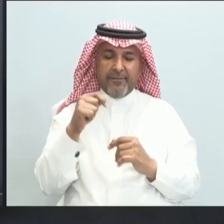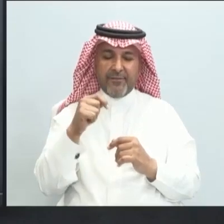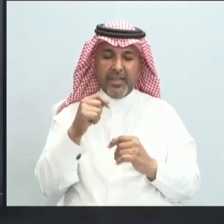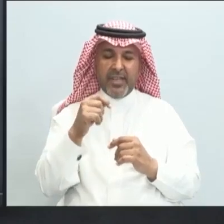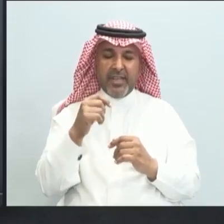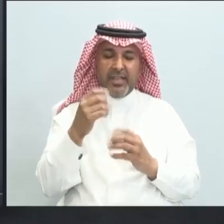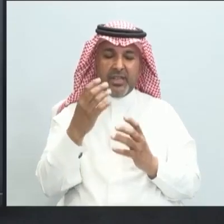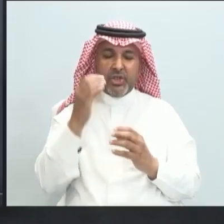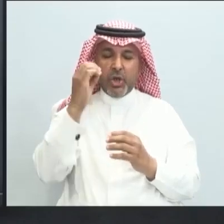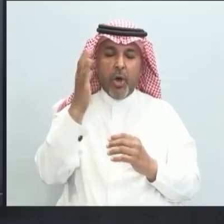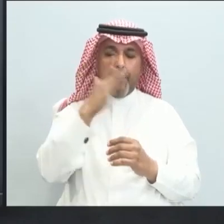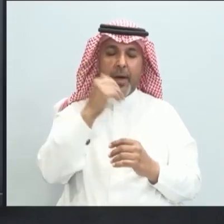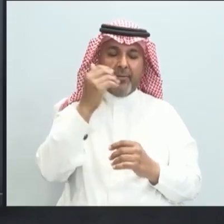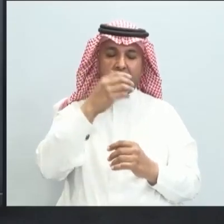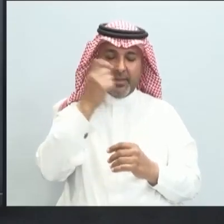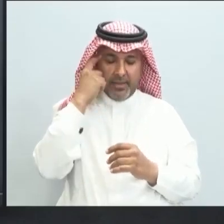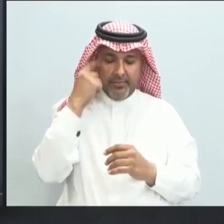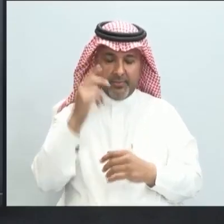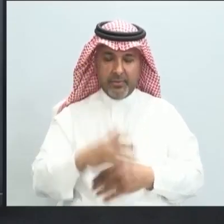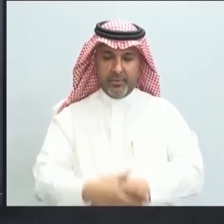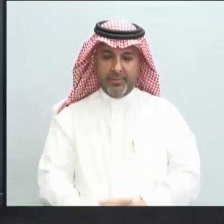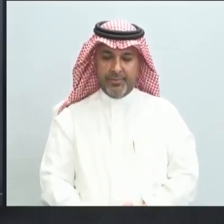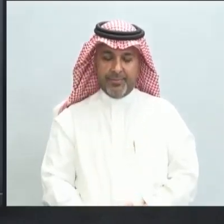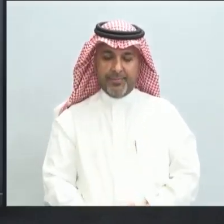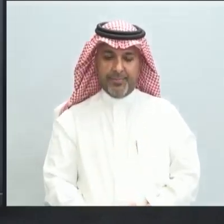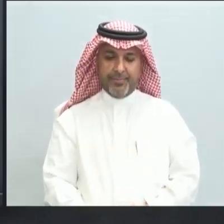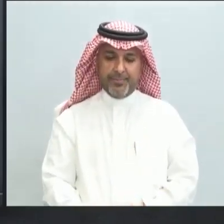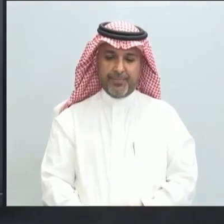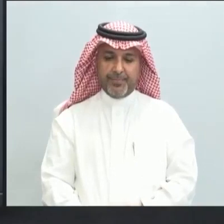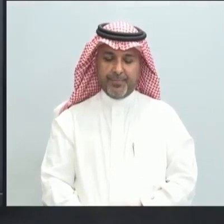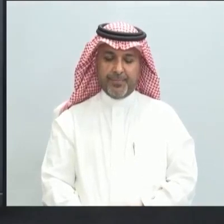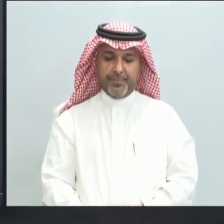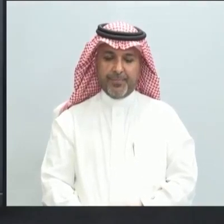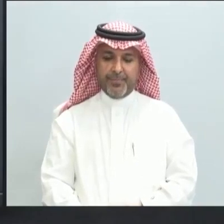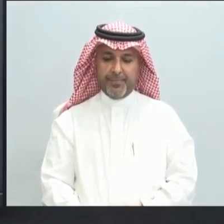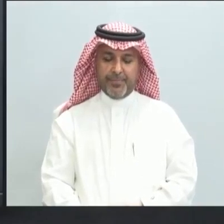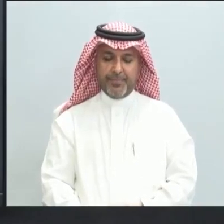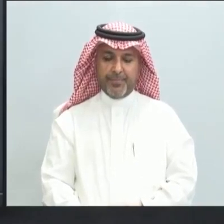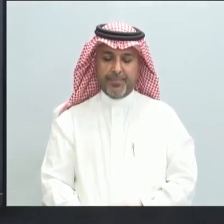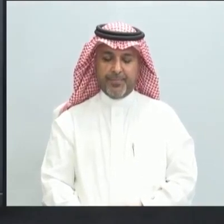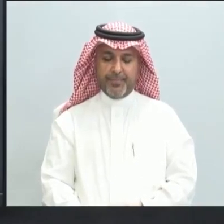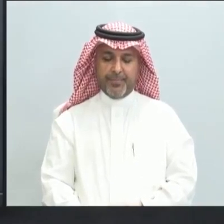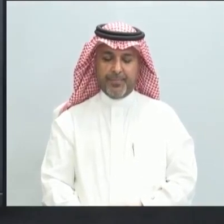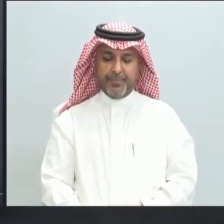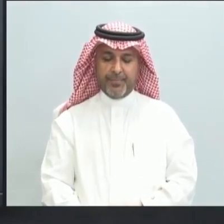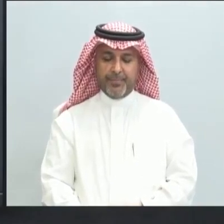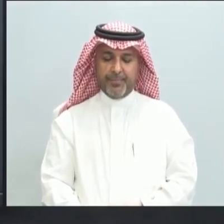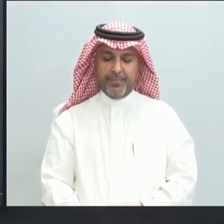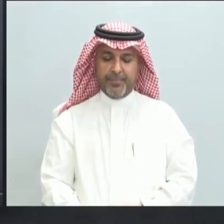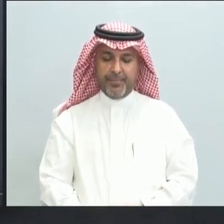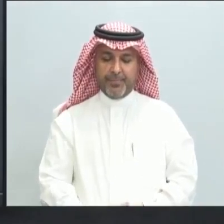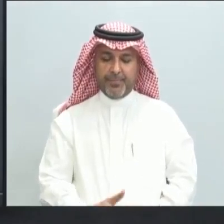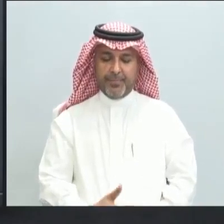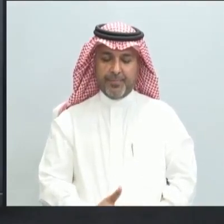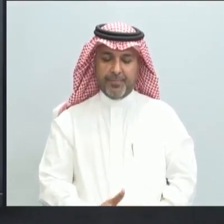كوساين فالكوساين يكون صفر عند الـ 90 وعند الـ 270. أو زوايا المحور واي دائماً مشكلتنا مع التان في